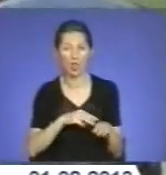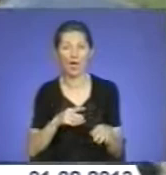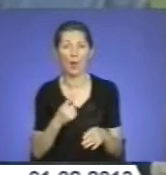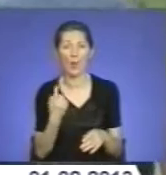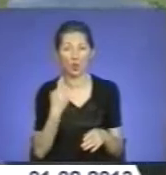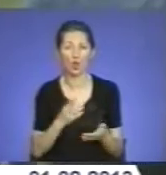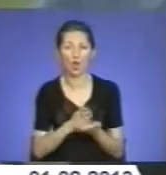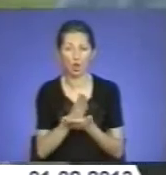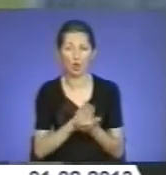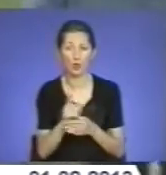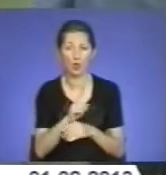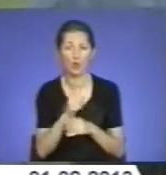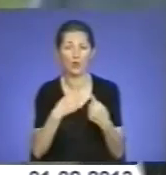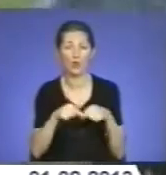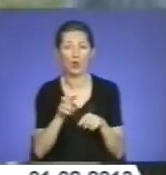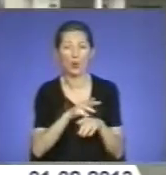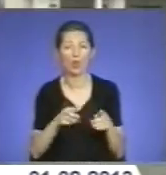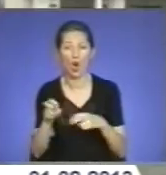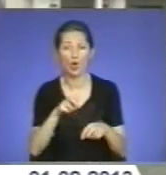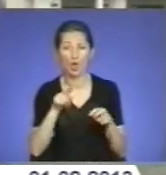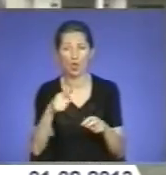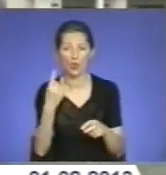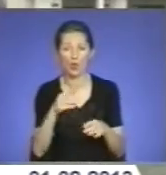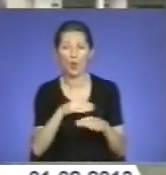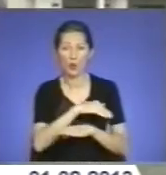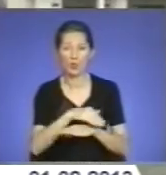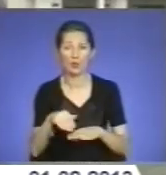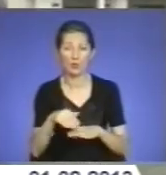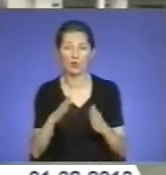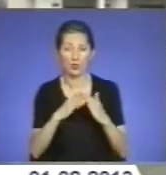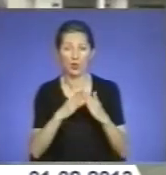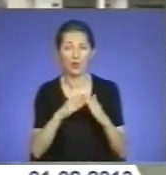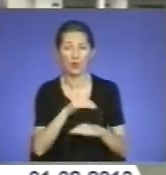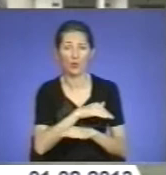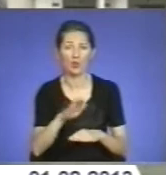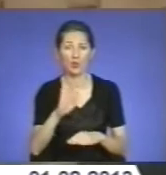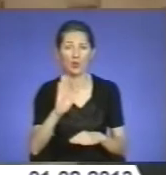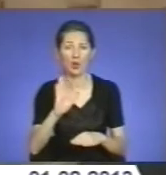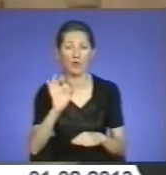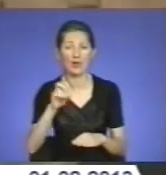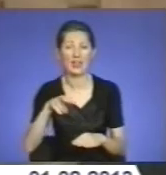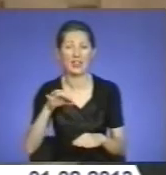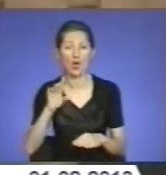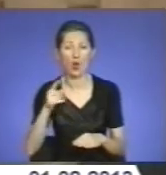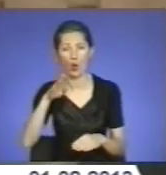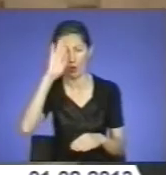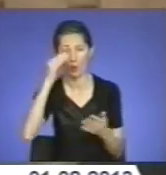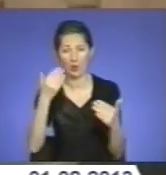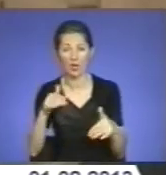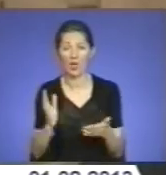міліції розшукали його в одному з дворів по вулиці Володимира Великого. Молодик вже встиг побувати вдома та вийти у двір з